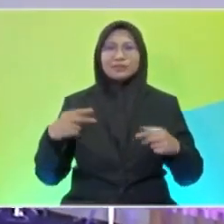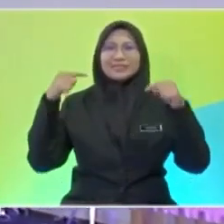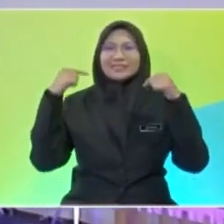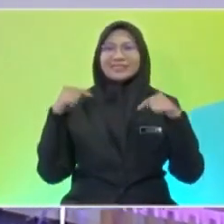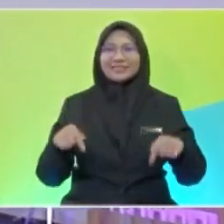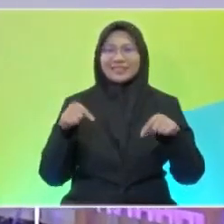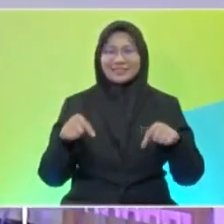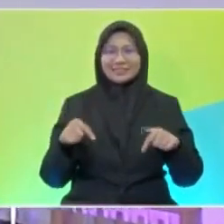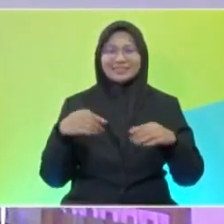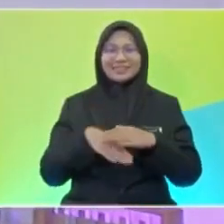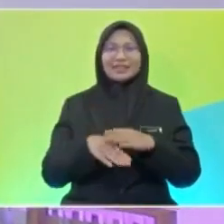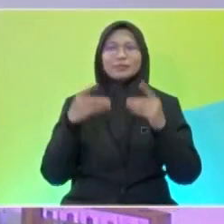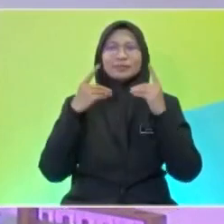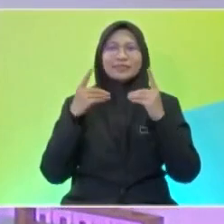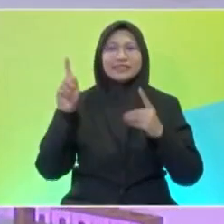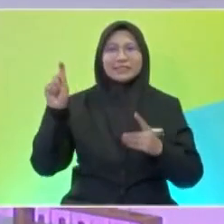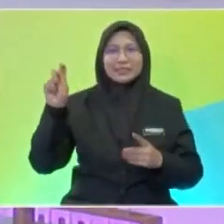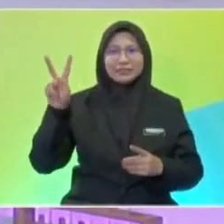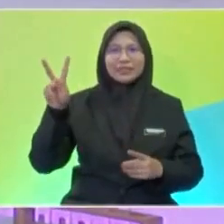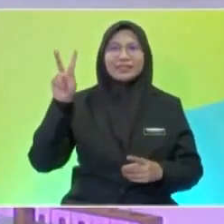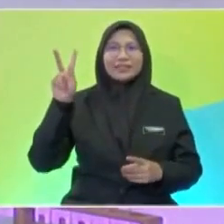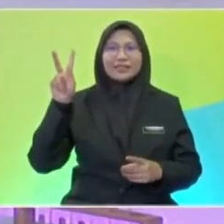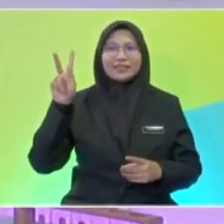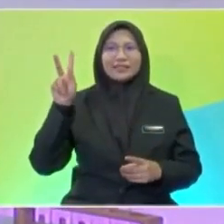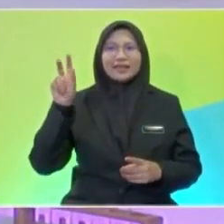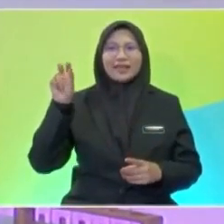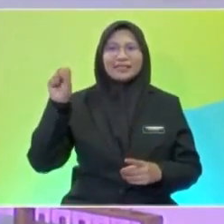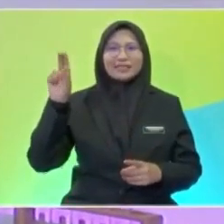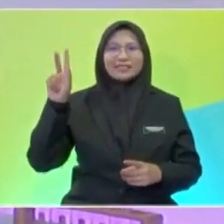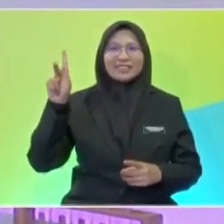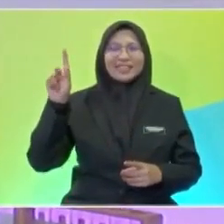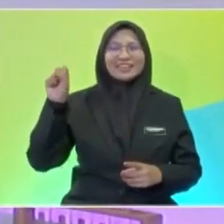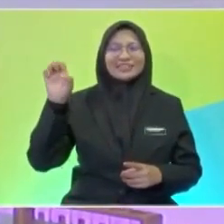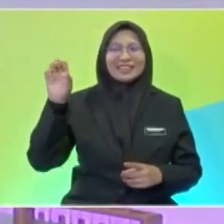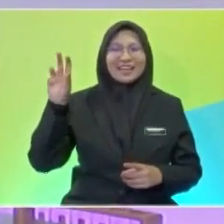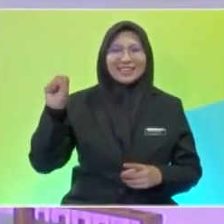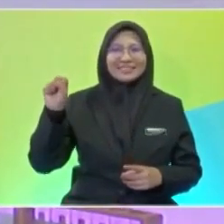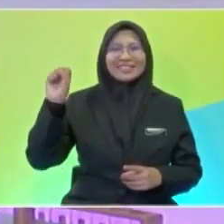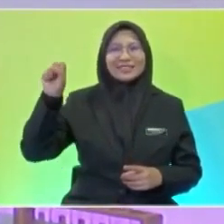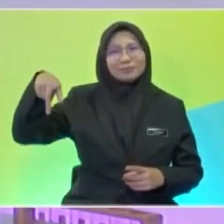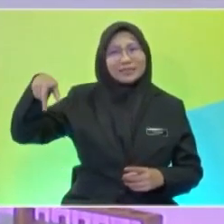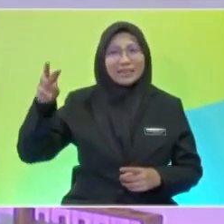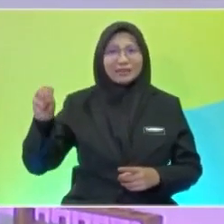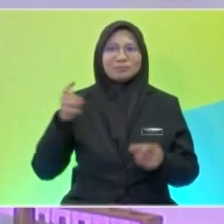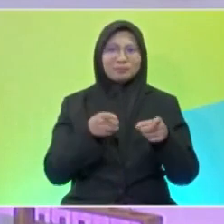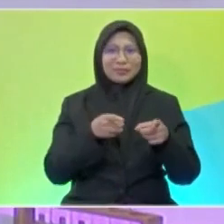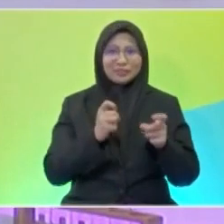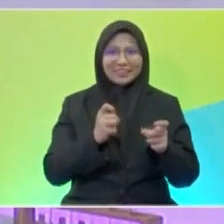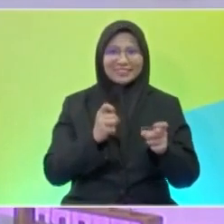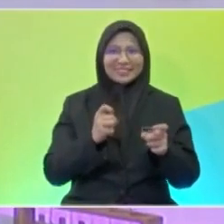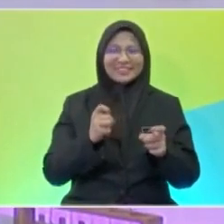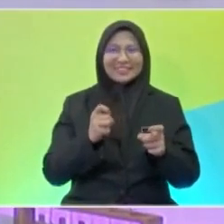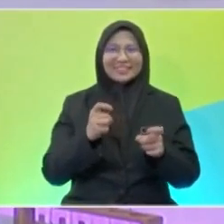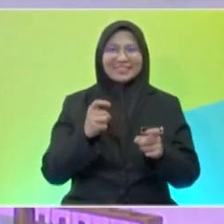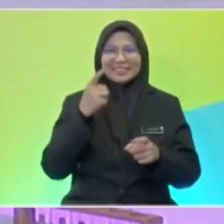rancangan untuk Anda yaitu sukses SPM 2022 assalamualaikum dan selamat sejahtera penonton penonton